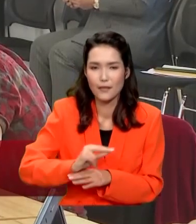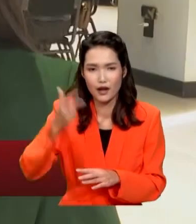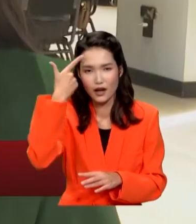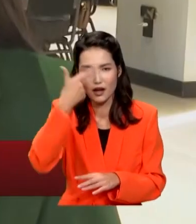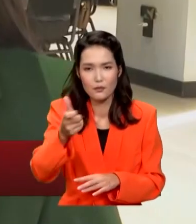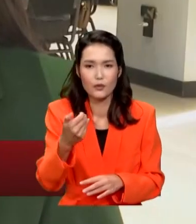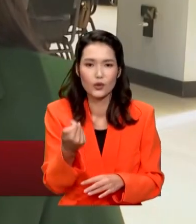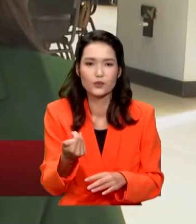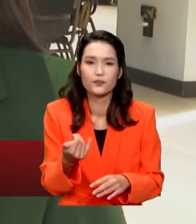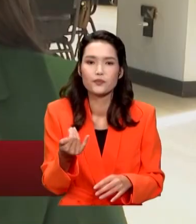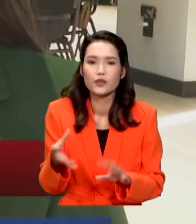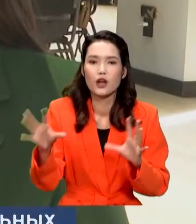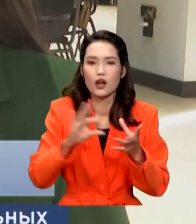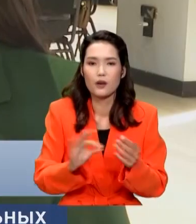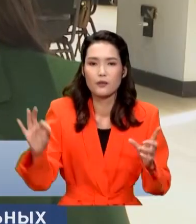информации.